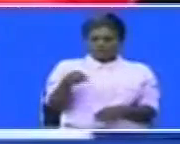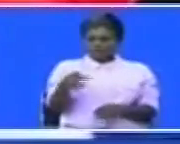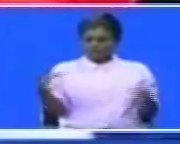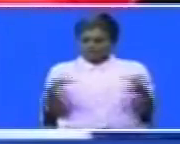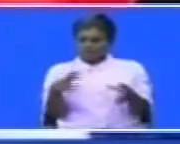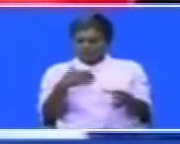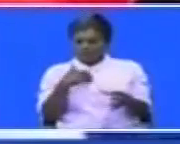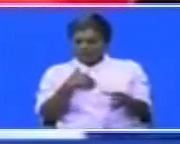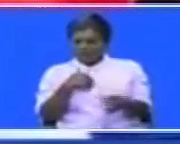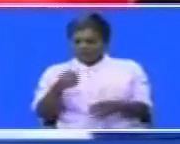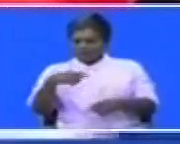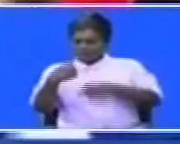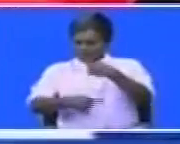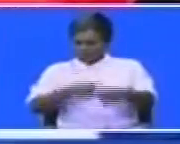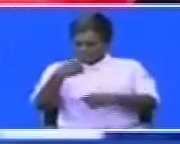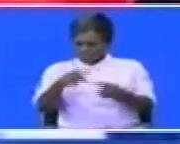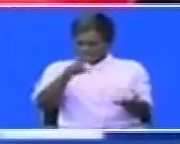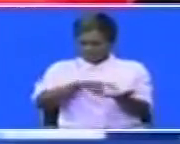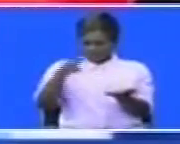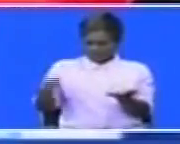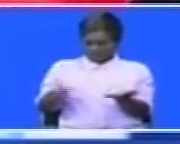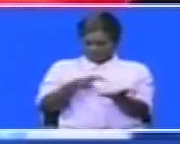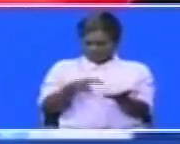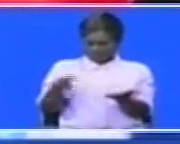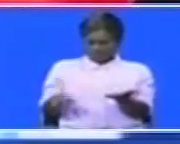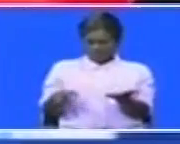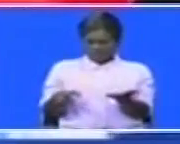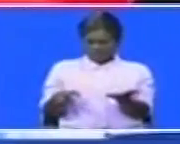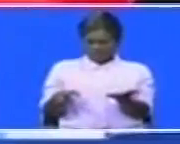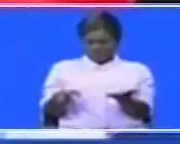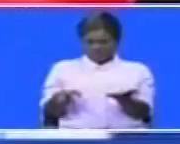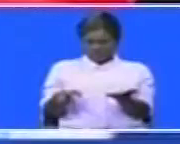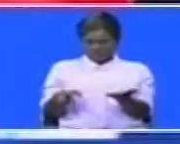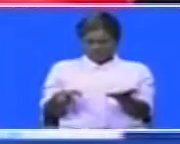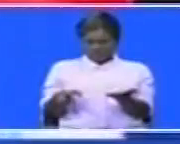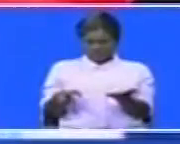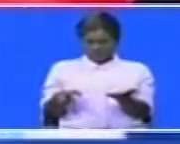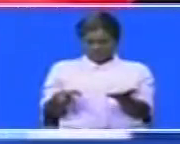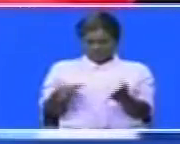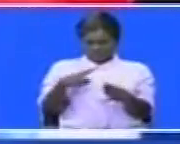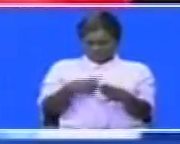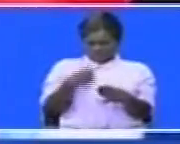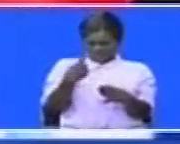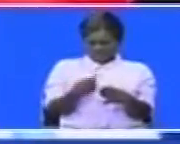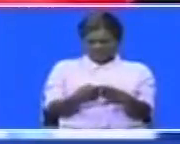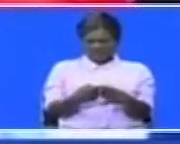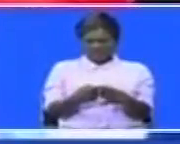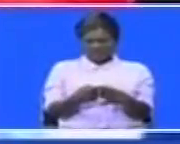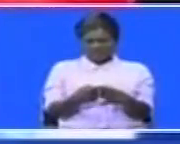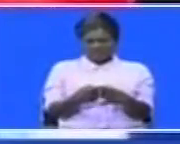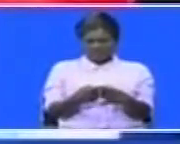went. So in the process of coming down, some girls gave the non-Muslim